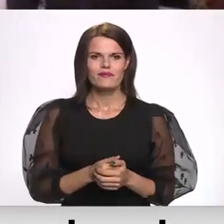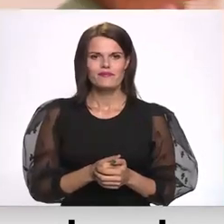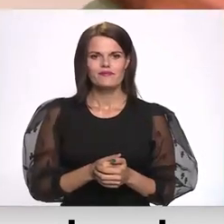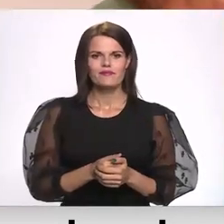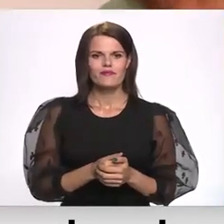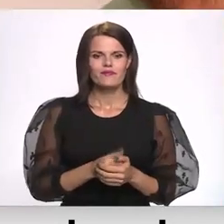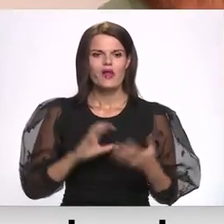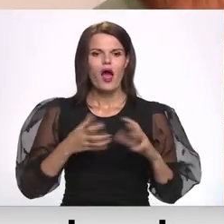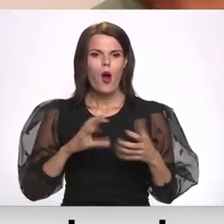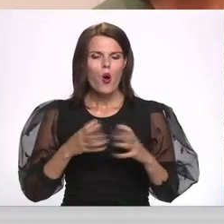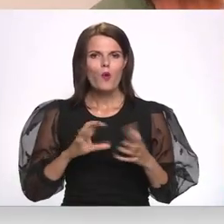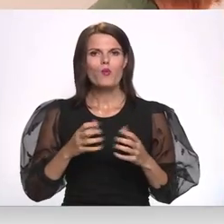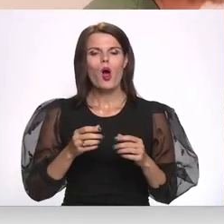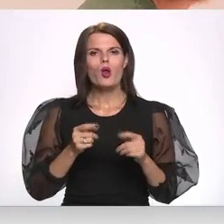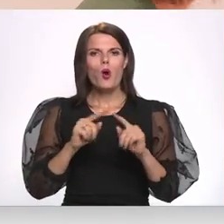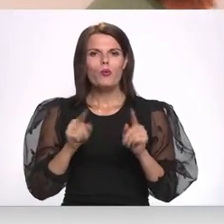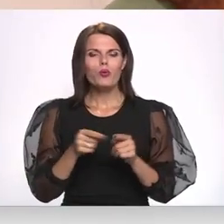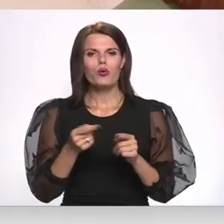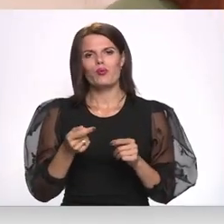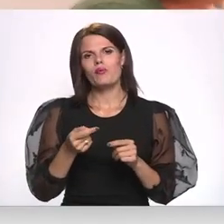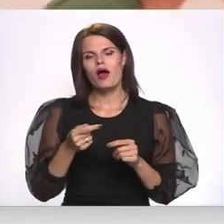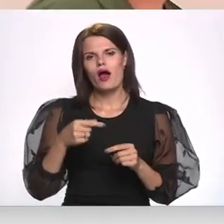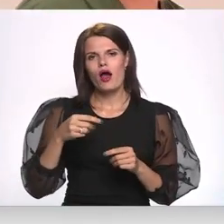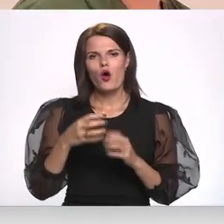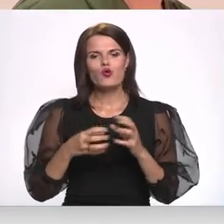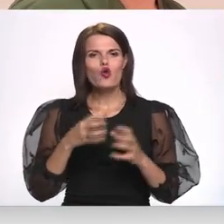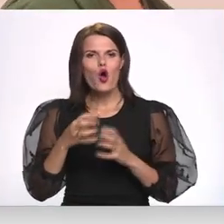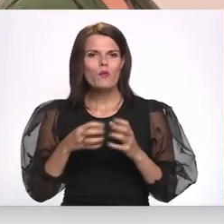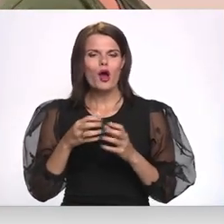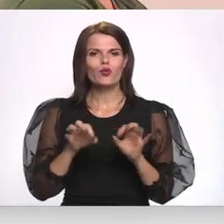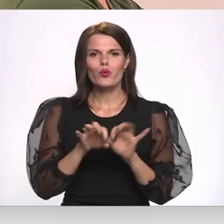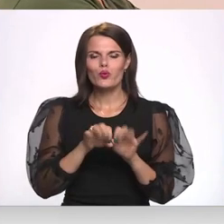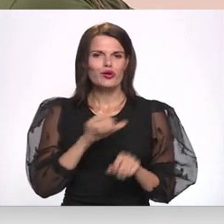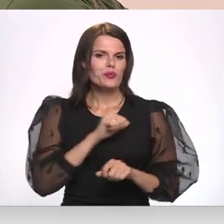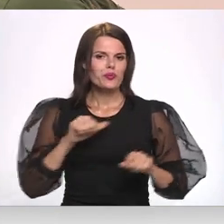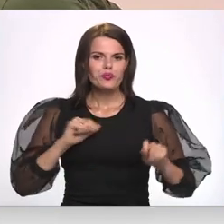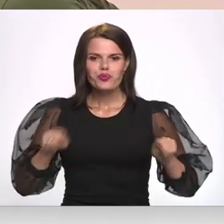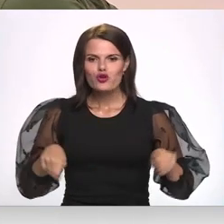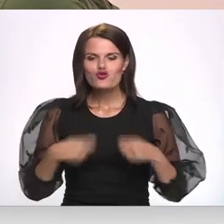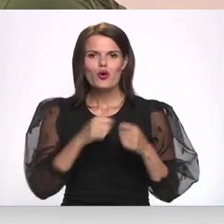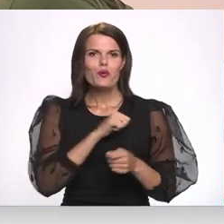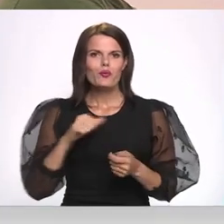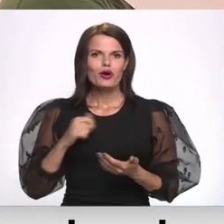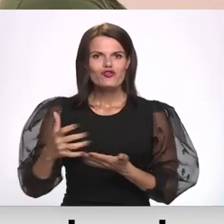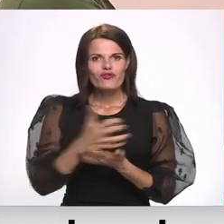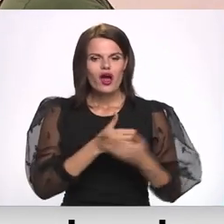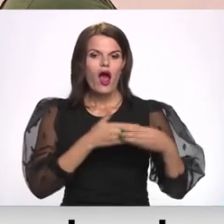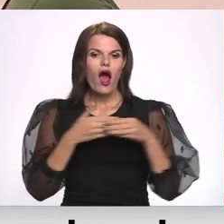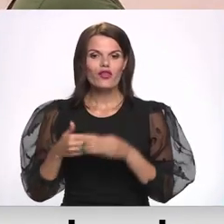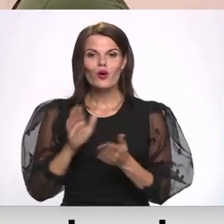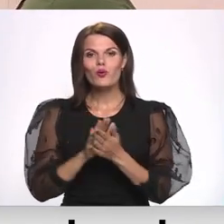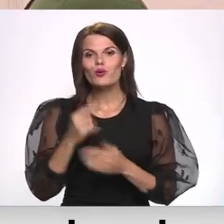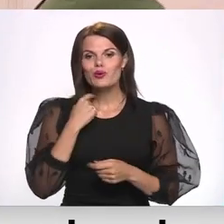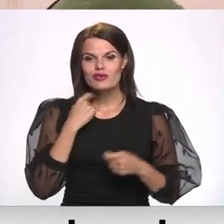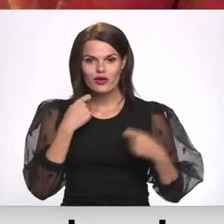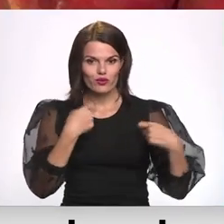sagādāt. Abolīši, plūmītas, tomātiņi, gurķīši, viss ir pašu audzēts, pašu novākts un atvests uz Rīgu un tirgots